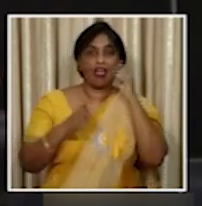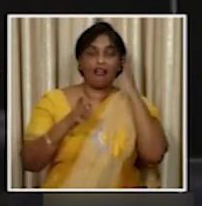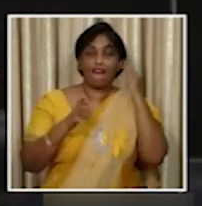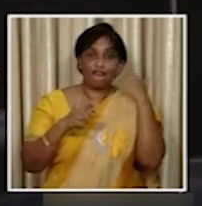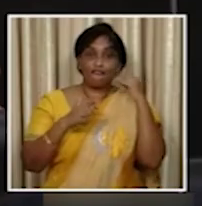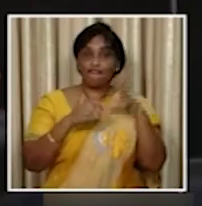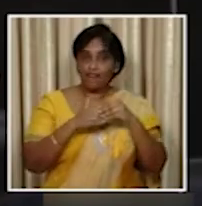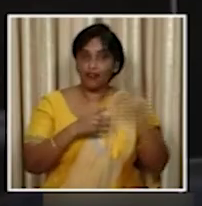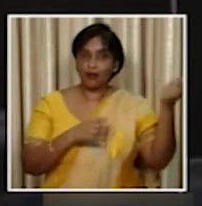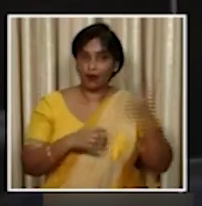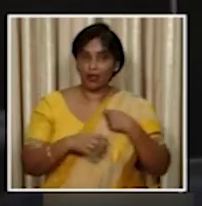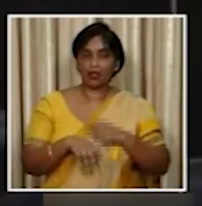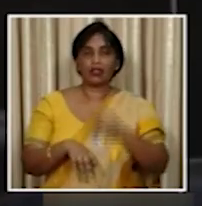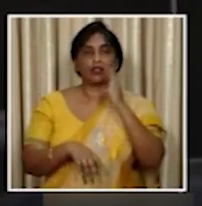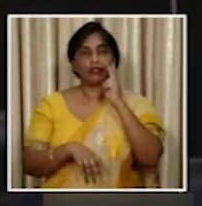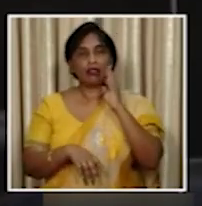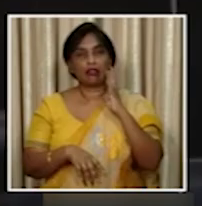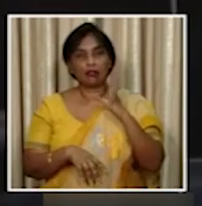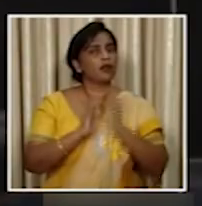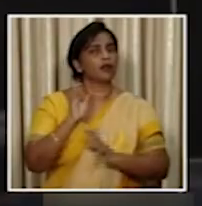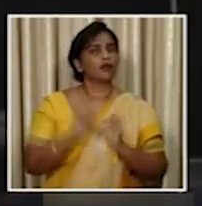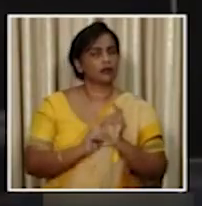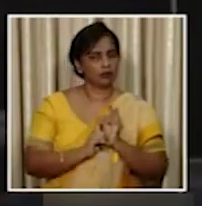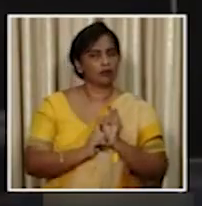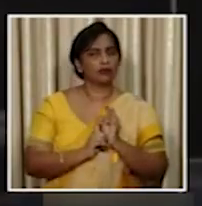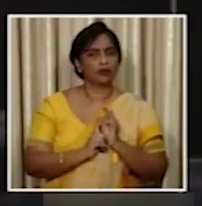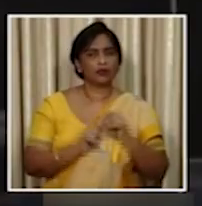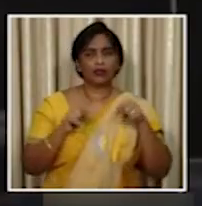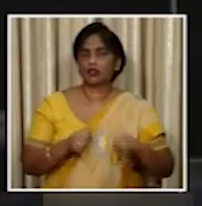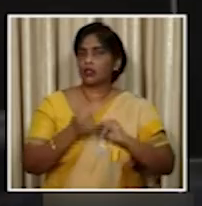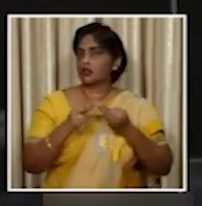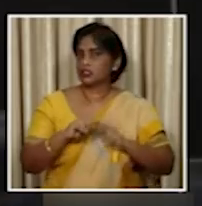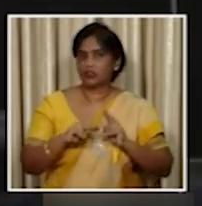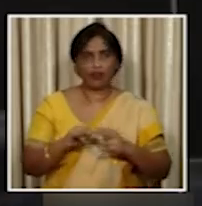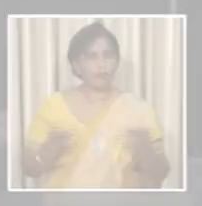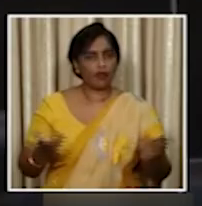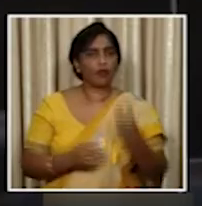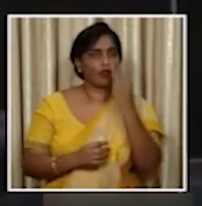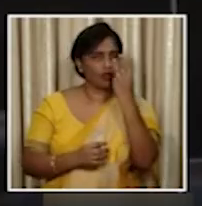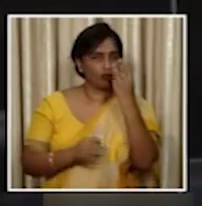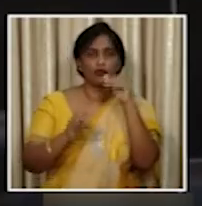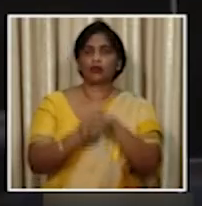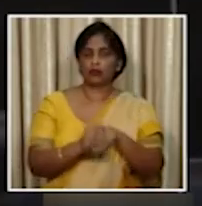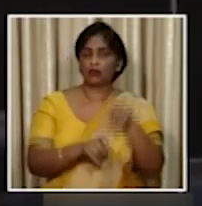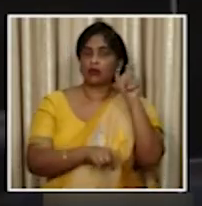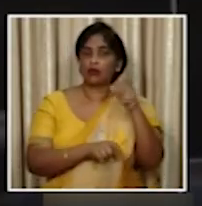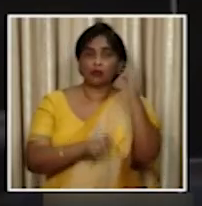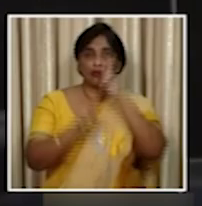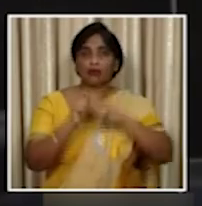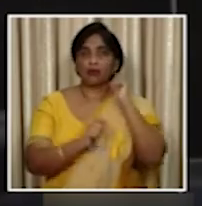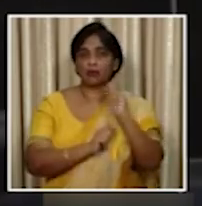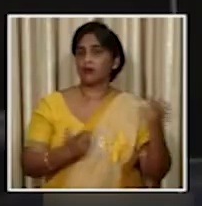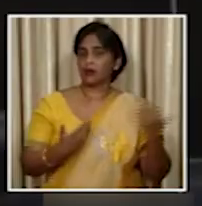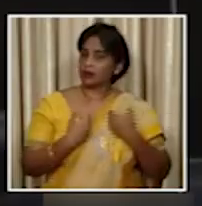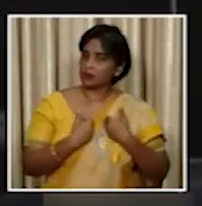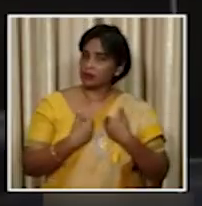කියයි 2:45-3 මම නිදා ගන්න යනකොට. තාම ස්ටාෆ් එකක් නැහැ. 3 දෙනා ඉන්නේ. ඒ කට්ටියකෙත් පඩි ගෙවන්න විදියක් නැහැ